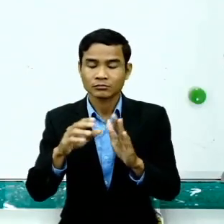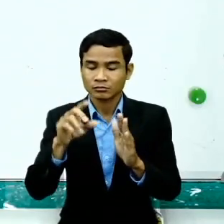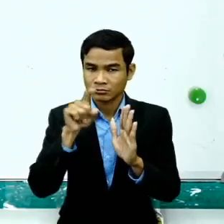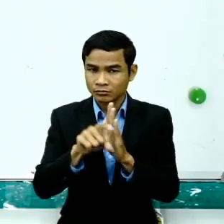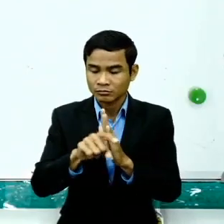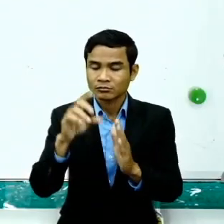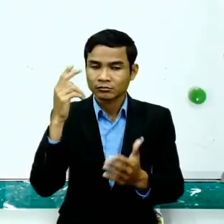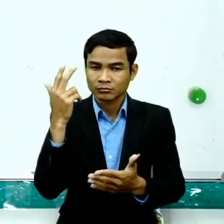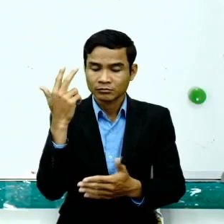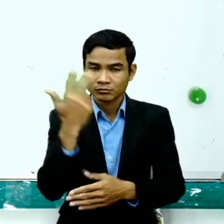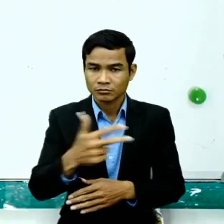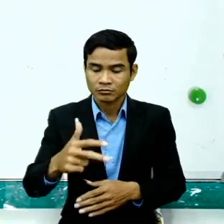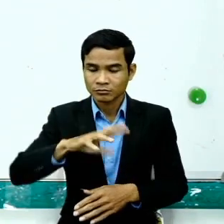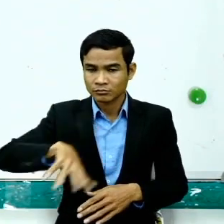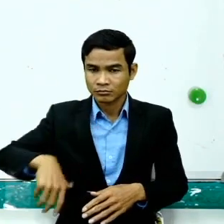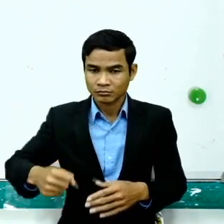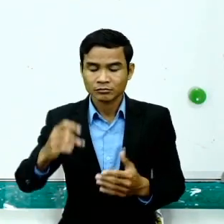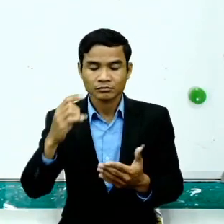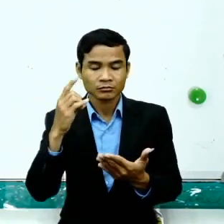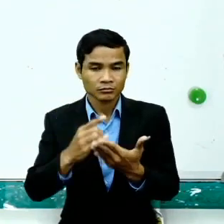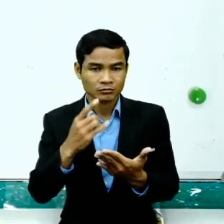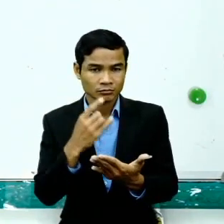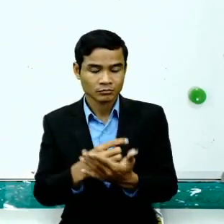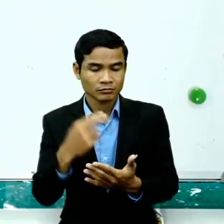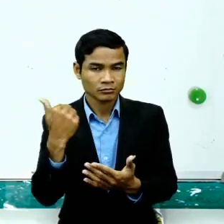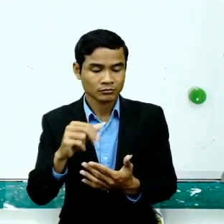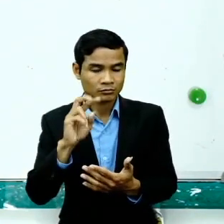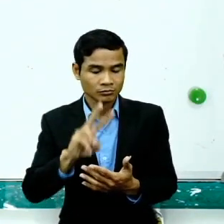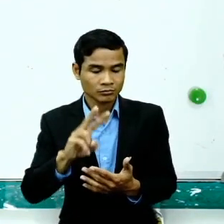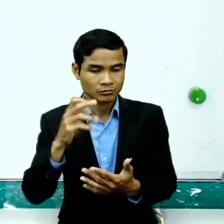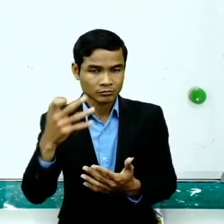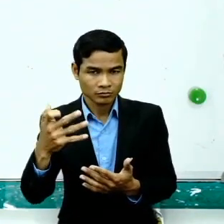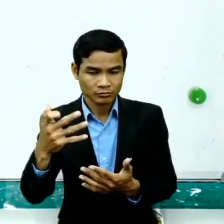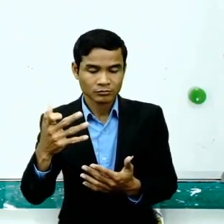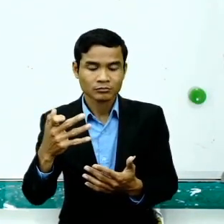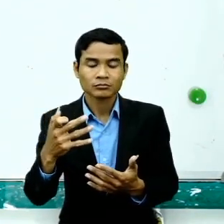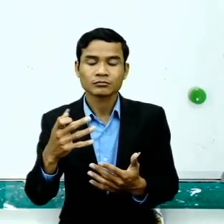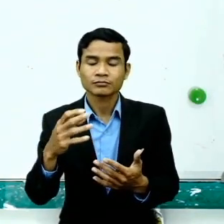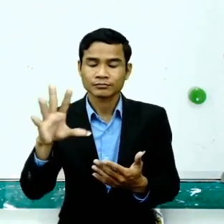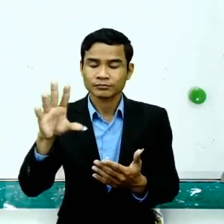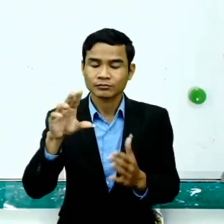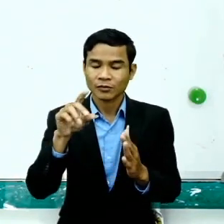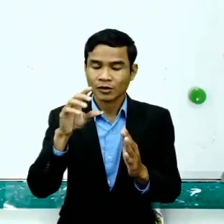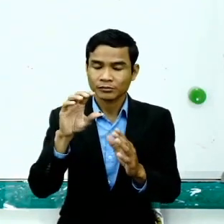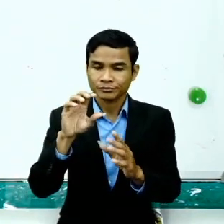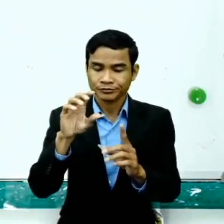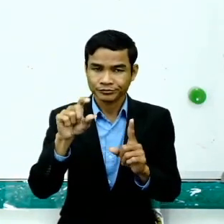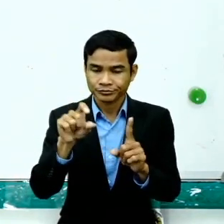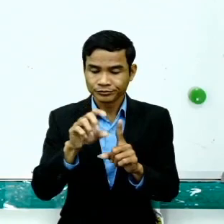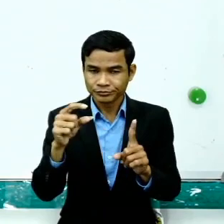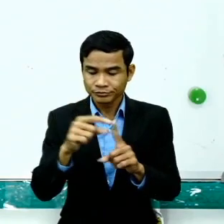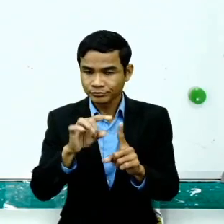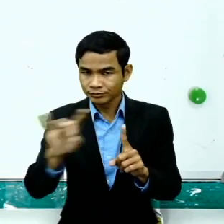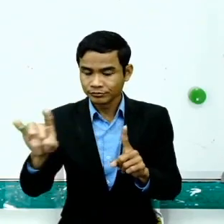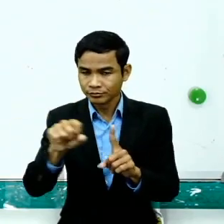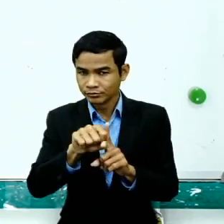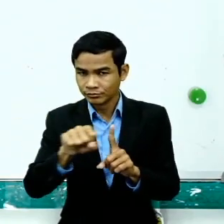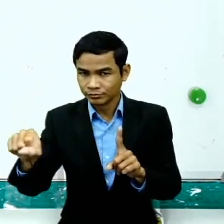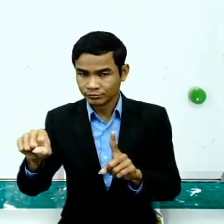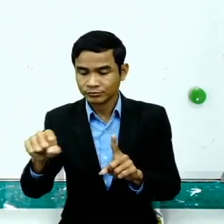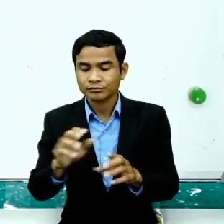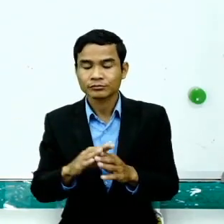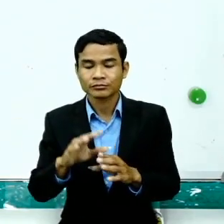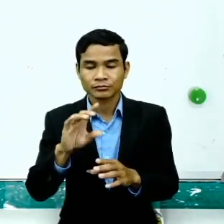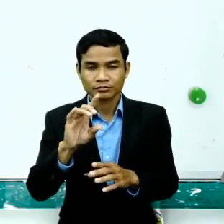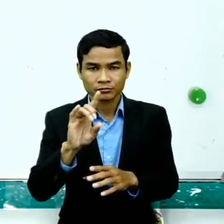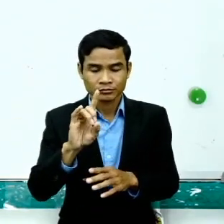con đã phía xa khmai chà mê riêng tìm mà phê bàm bấy chà hai con đã chiên đầm ruốt chà chiên đầm ruốt